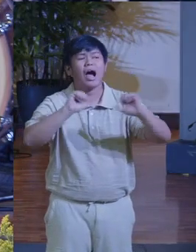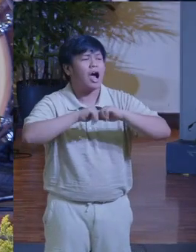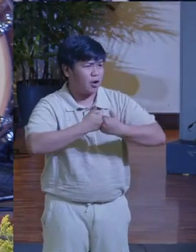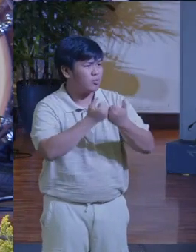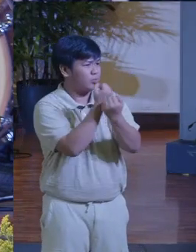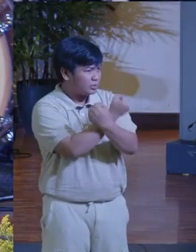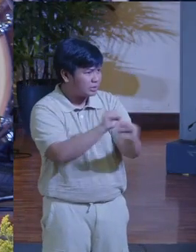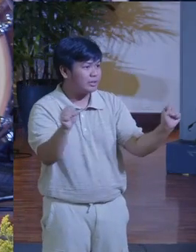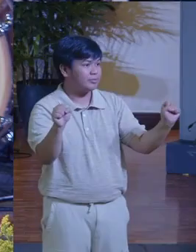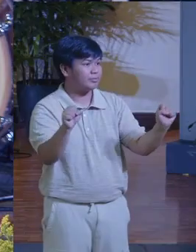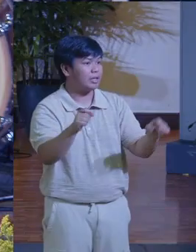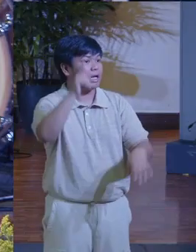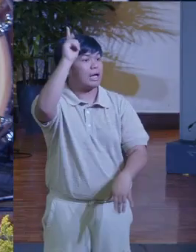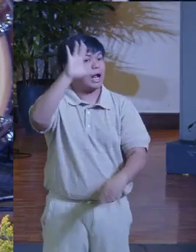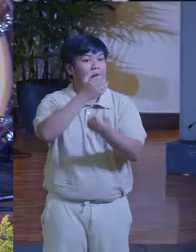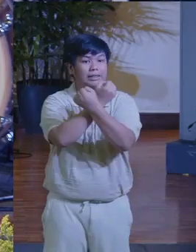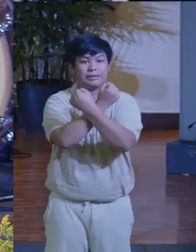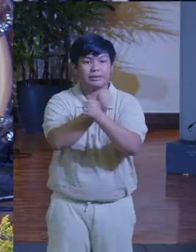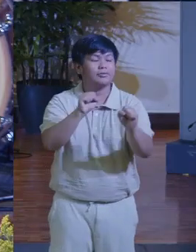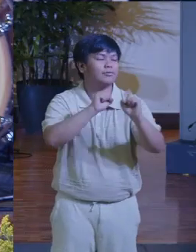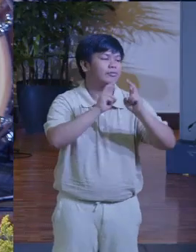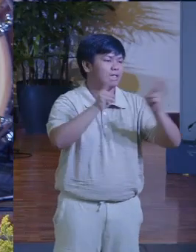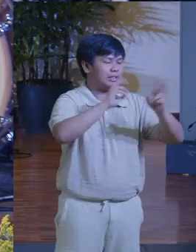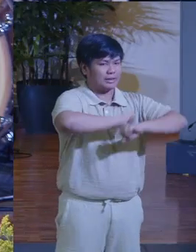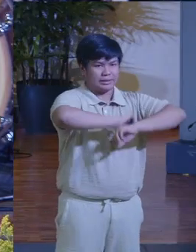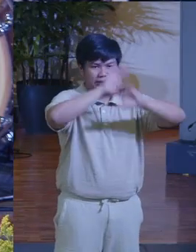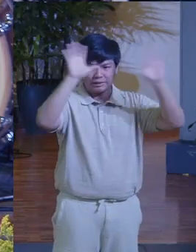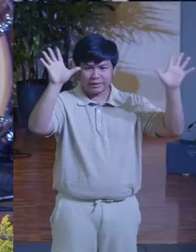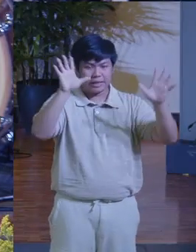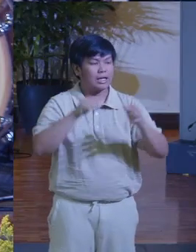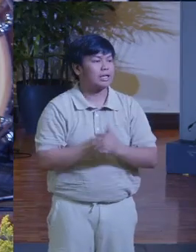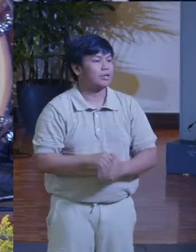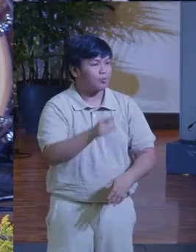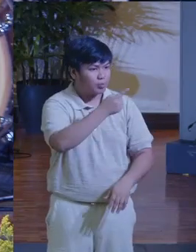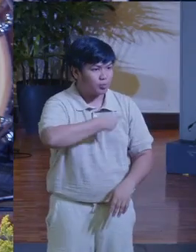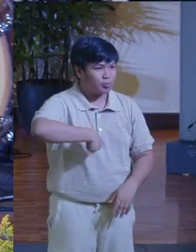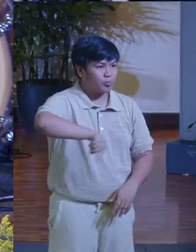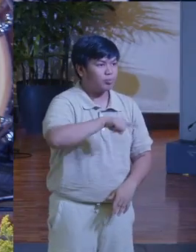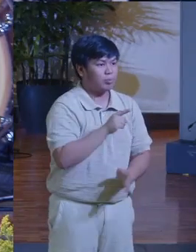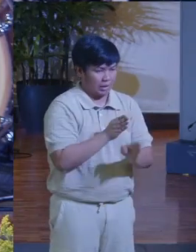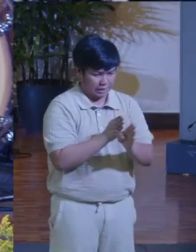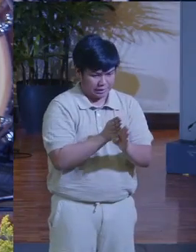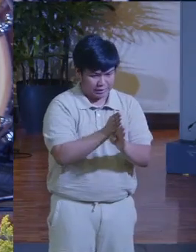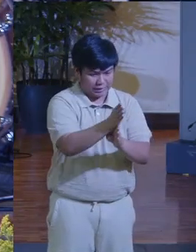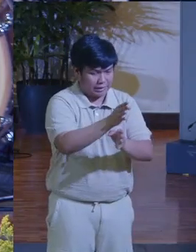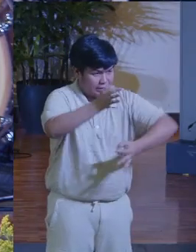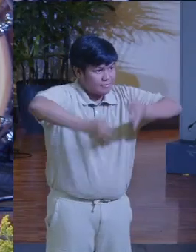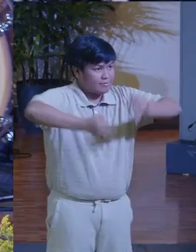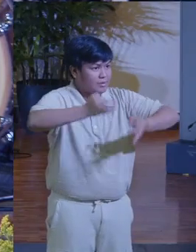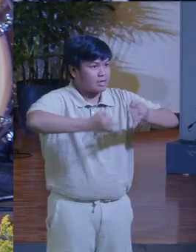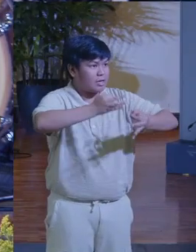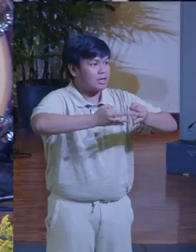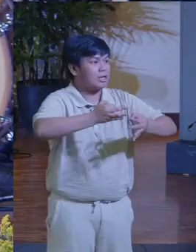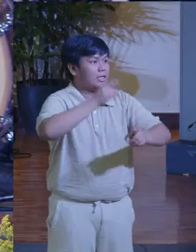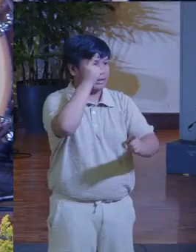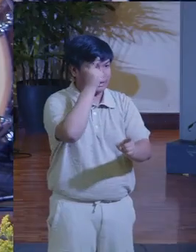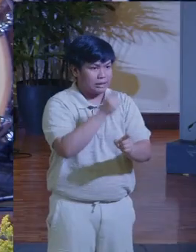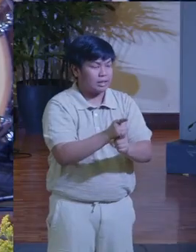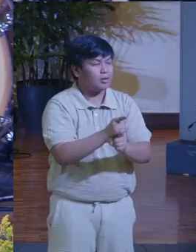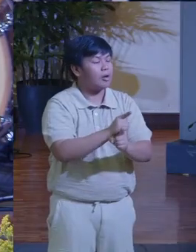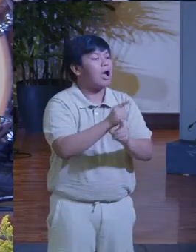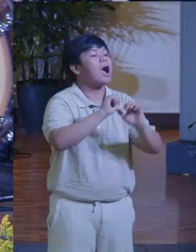At ang kaligtasan ng Diyos, malinaw na malinaw, ay ang pagiging matuwid sa pamamagitan ng pananampalataya lamang